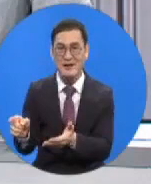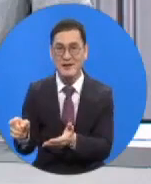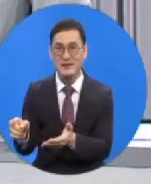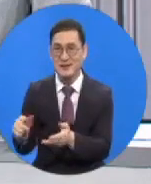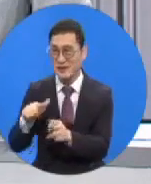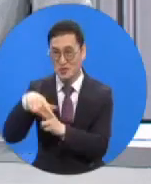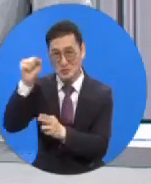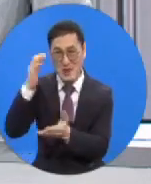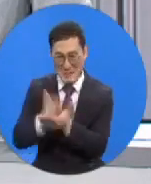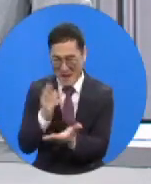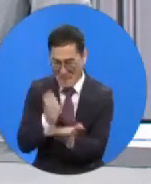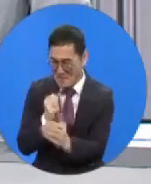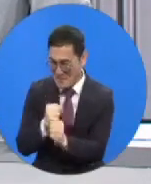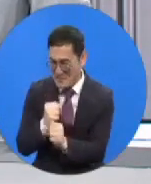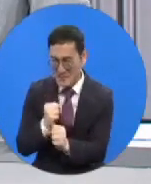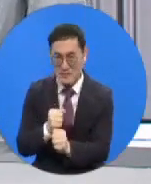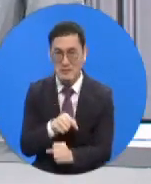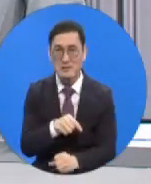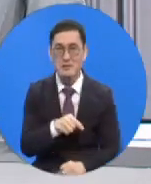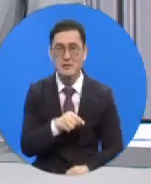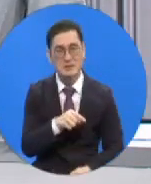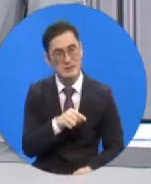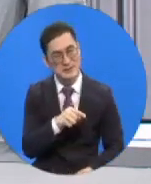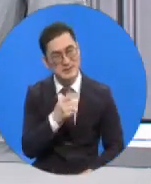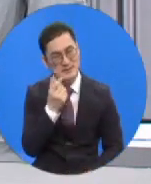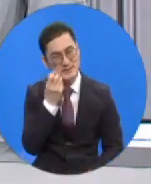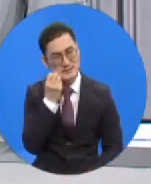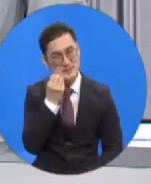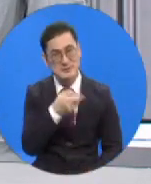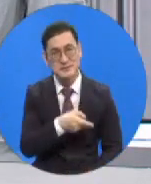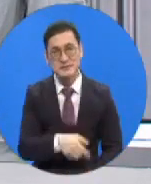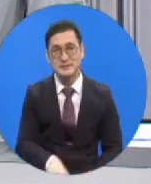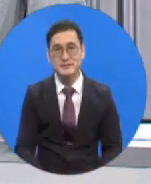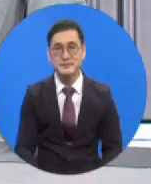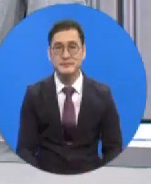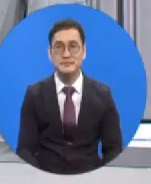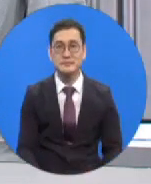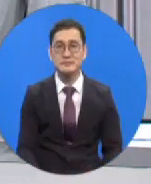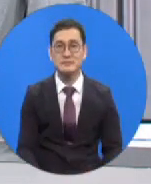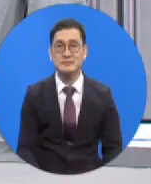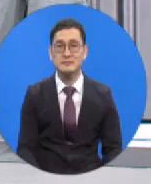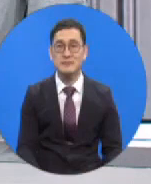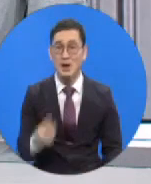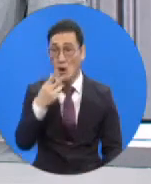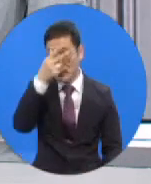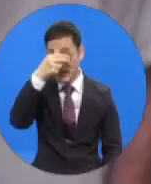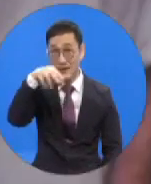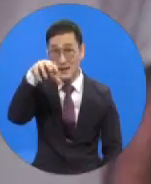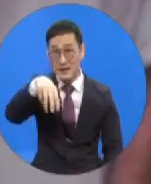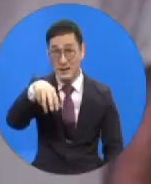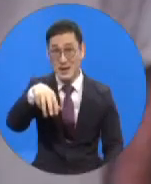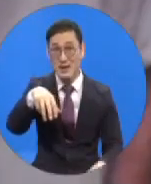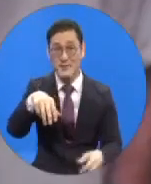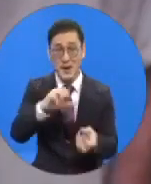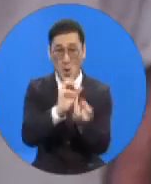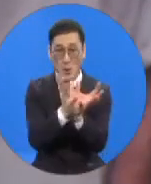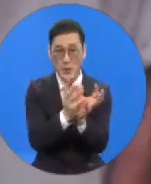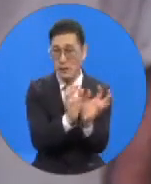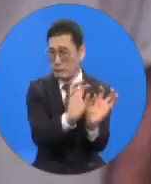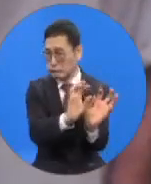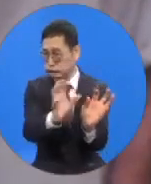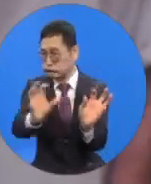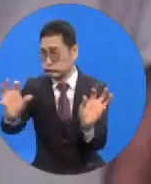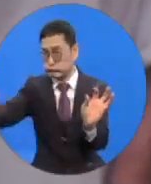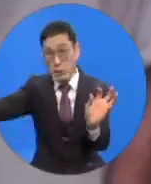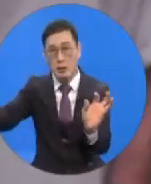줄지어 있다는 얘기를 해줬는데 이게 무려 뭐 지금 300여 개가 넘는다 그러더라고요. 네, 맞습니다. 300여 개가 계속 늘어난 것 같아요.